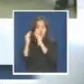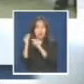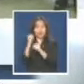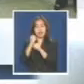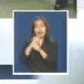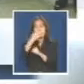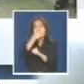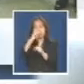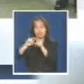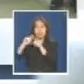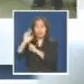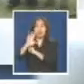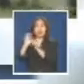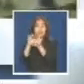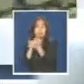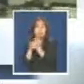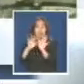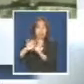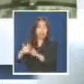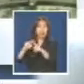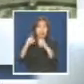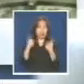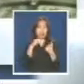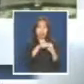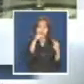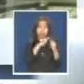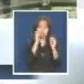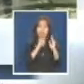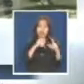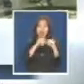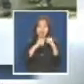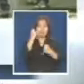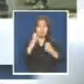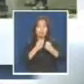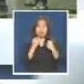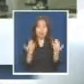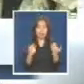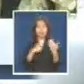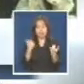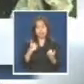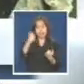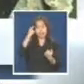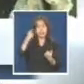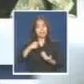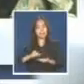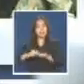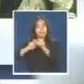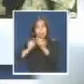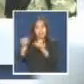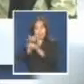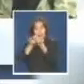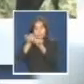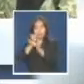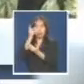ต่างๆนะครับขณะเดียวกันครับในส่วนของคนขับรถแท็กซี่นะครับก็เป็นเรื่องซึ่งผมจะมีการนำไปปรึกษาหารือกันเพราะว่